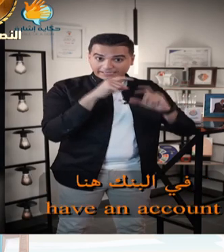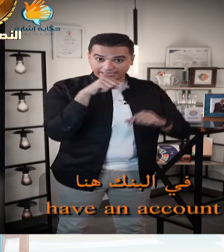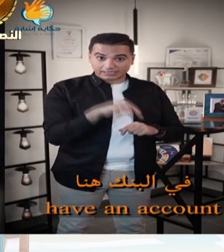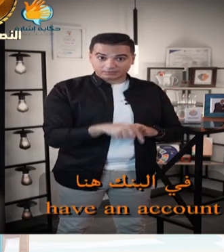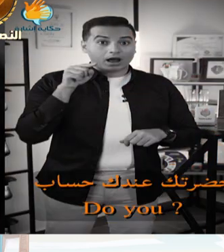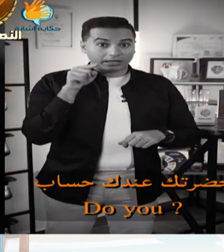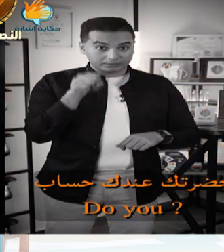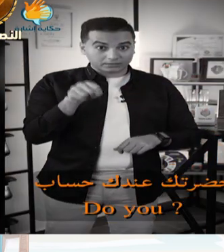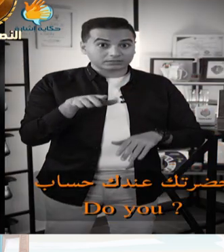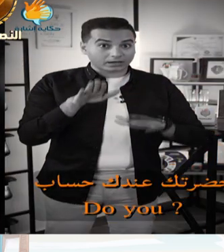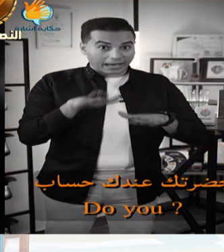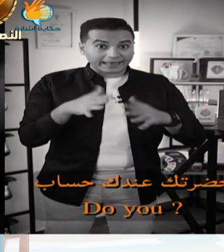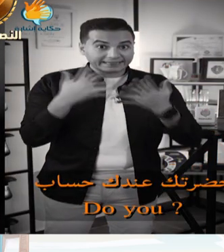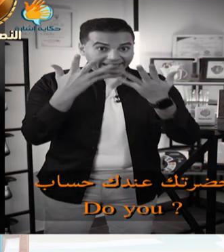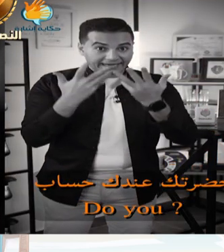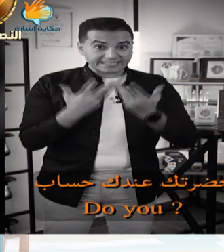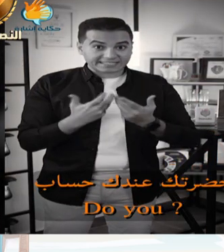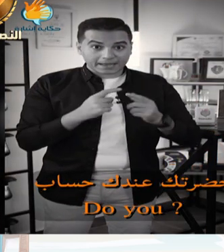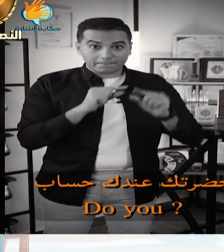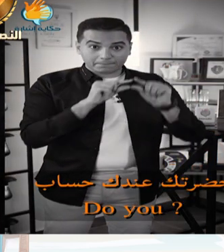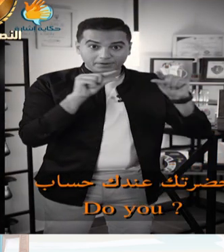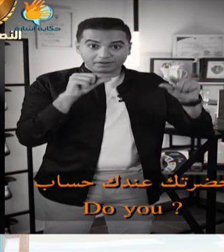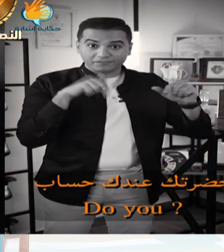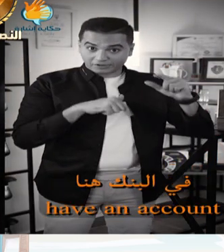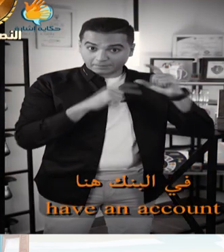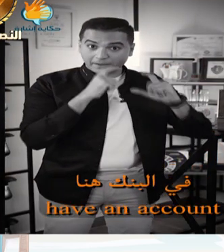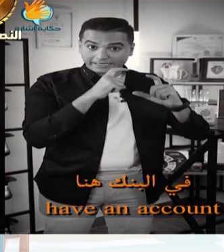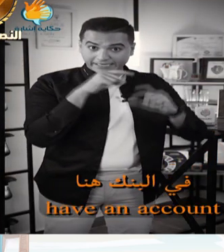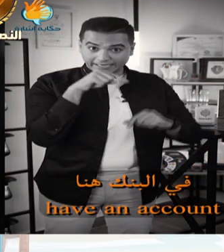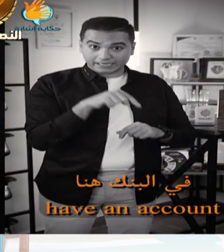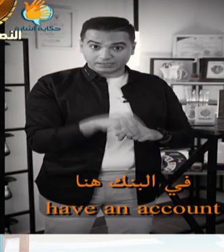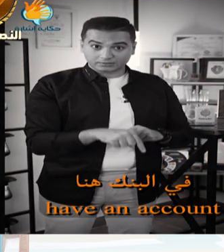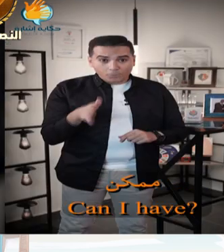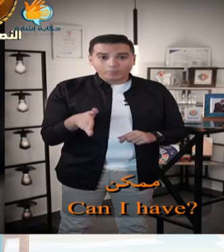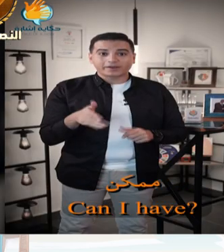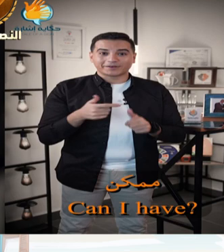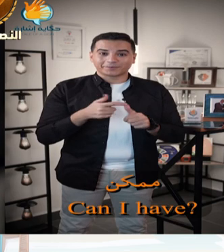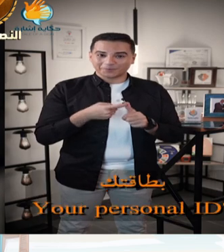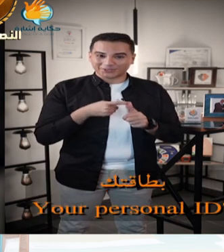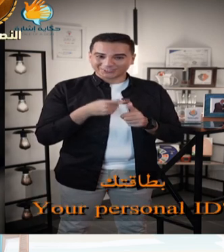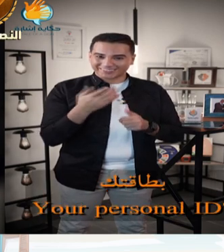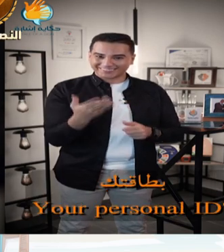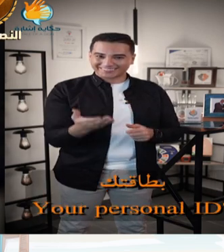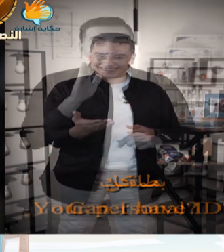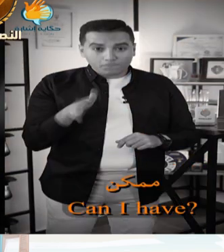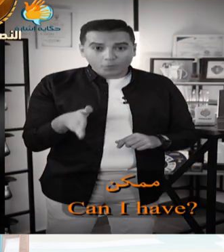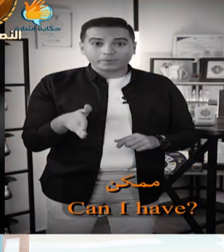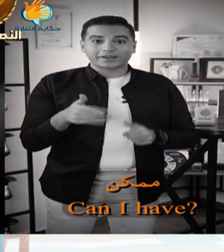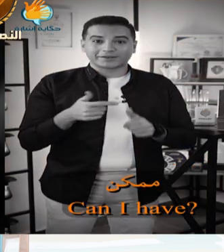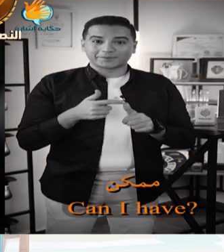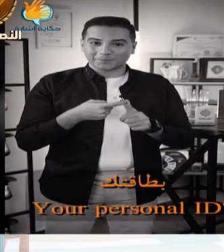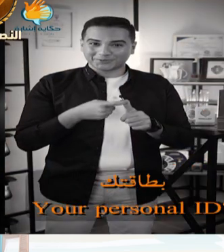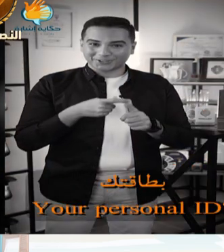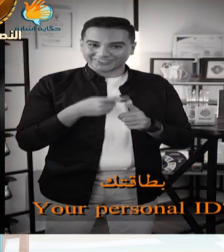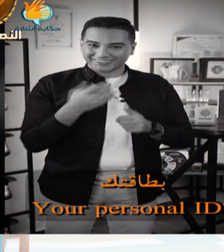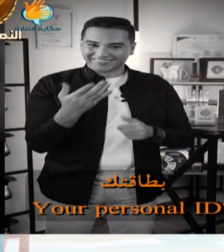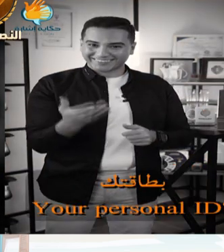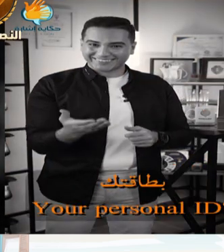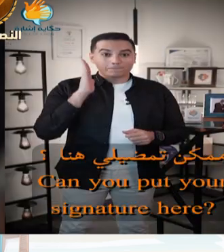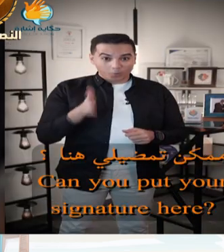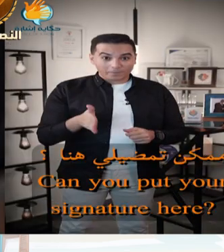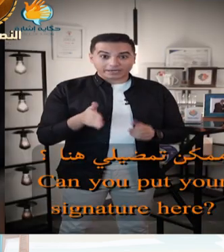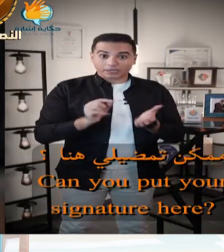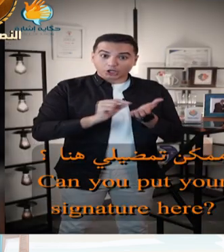وانت بتتكلم تحديدا على ده والاهتمام الكبير السيد الرئيس له فئه يعني